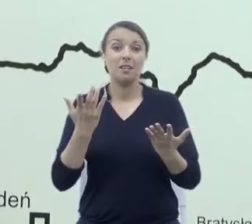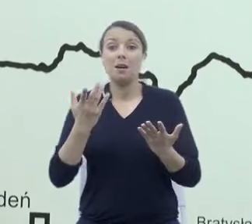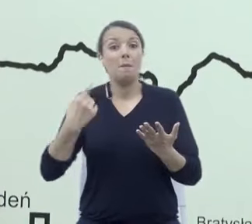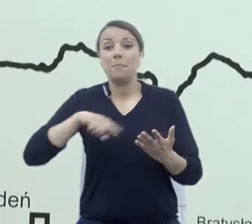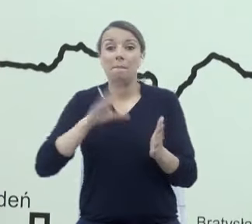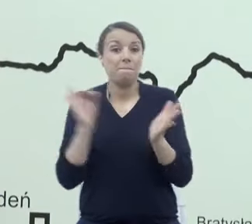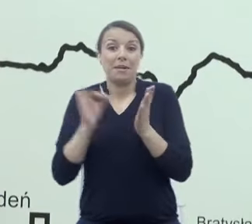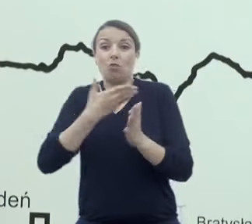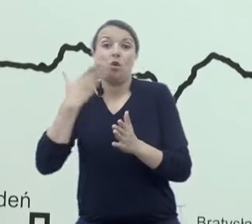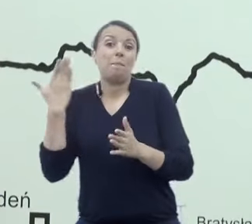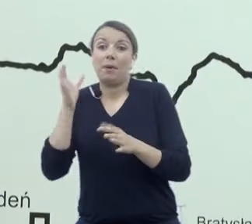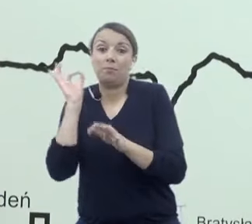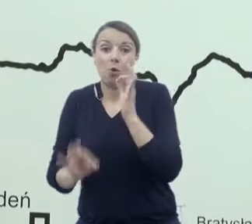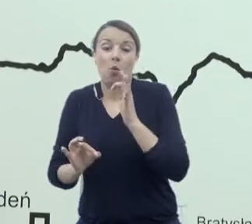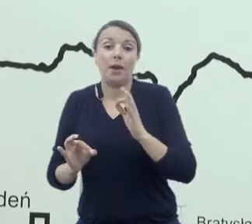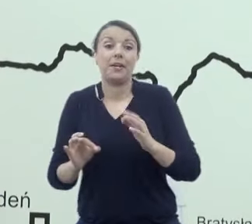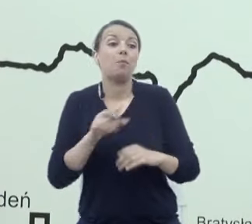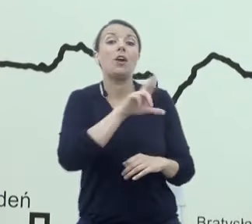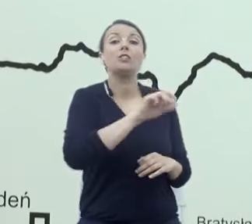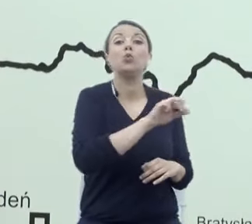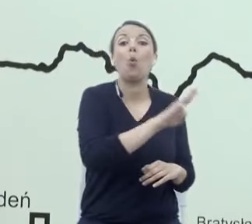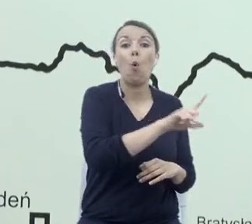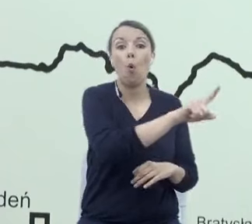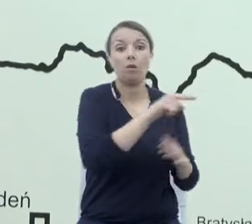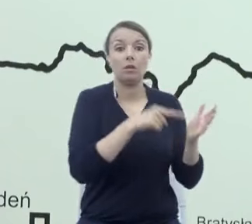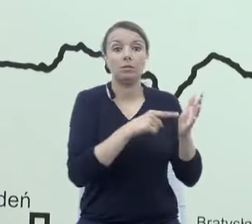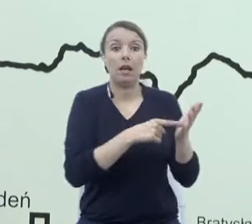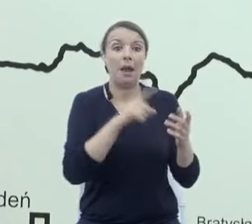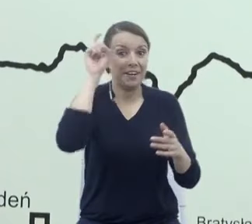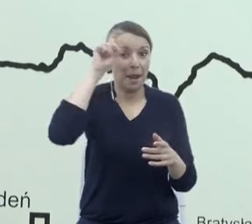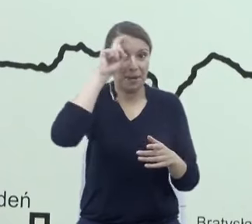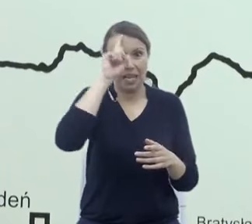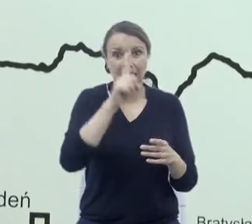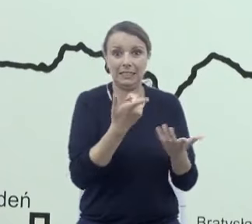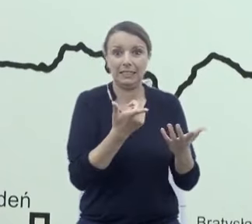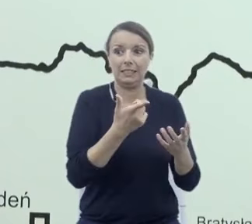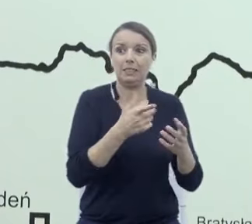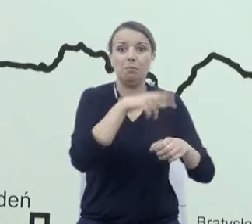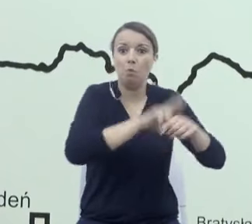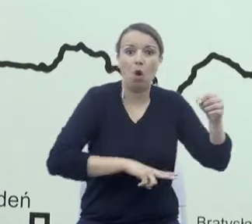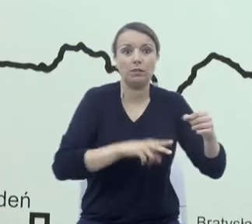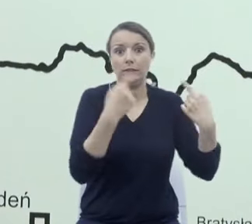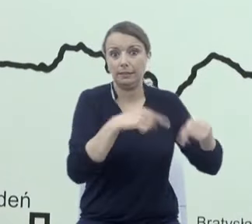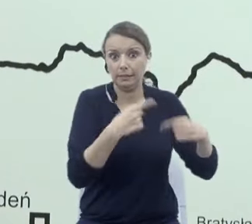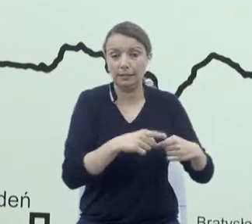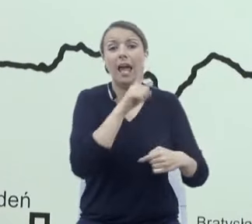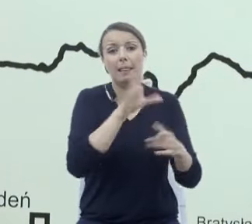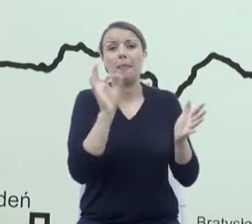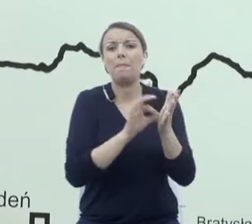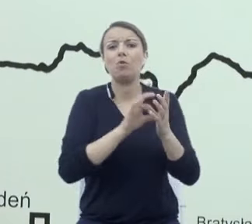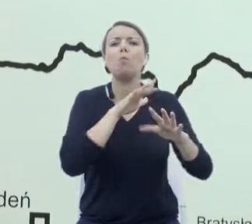pewności. W Radziłowie nie było żandarmów niemieckich, była to mniejsza miejscowość. A przyjechały na pewno te